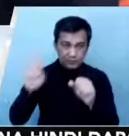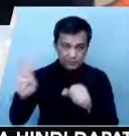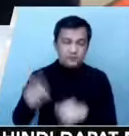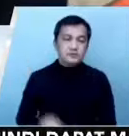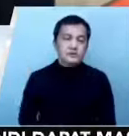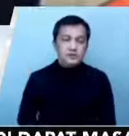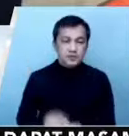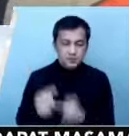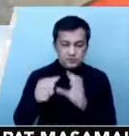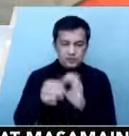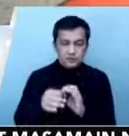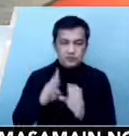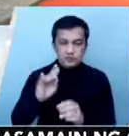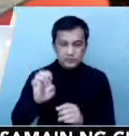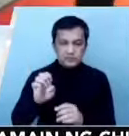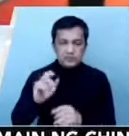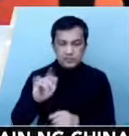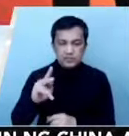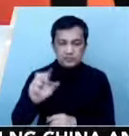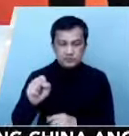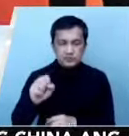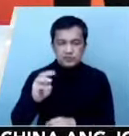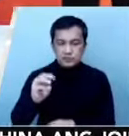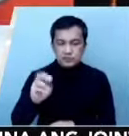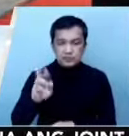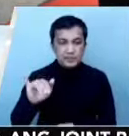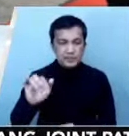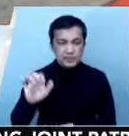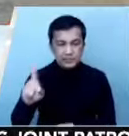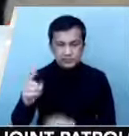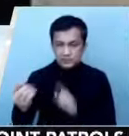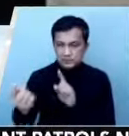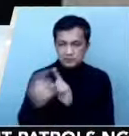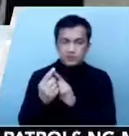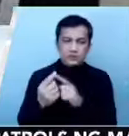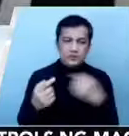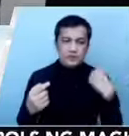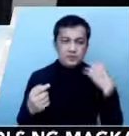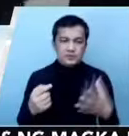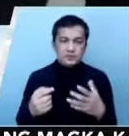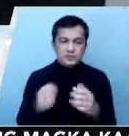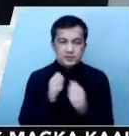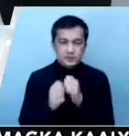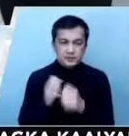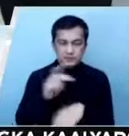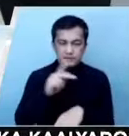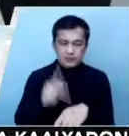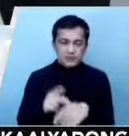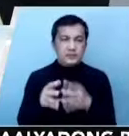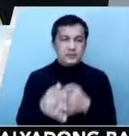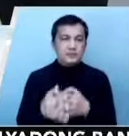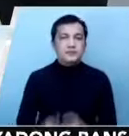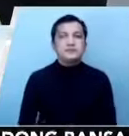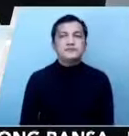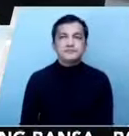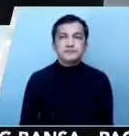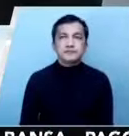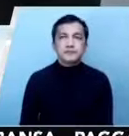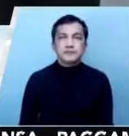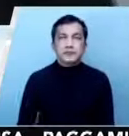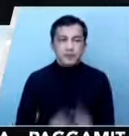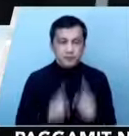Base Andrews Airport sa Maryland. Sinalubong siya ng mga opisyal ng Embahada ng Pilipinas at Amerika. Ang pagdalo ng Pangulo